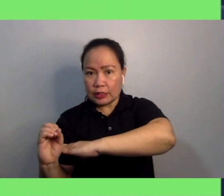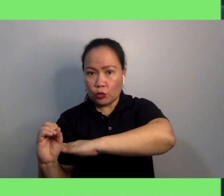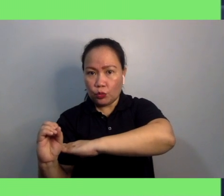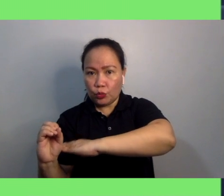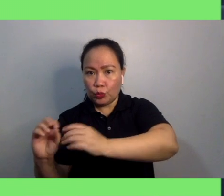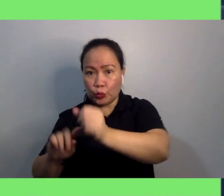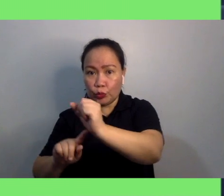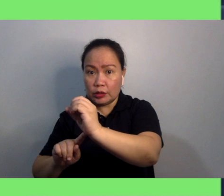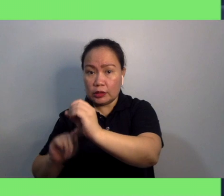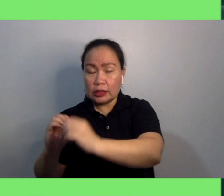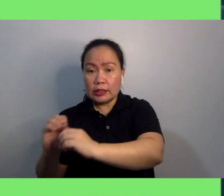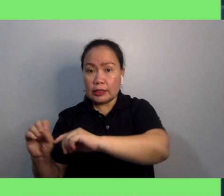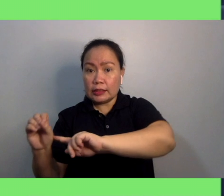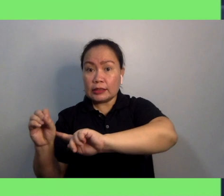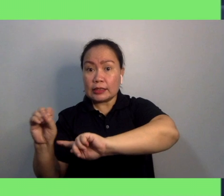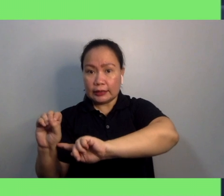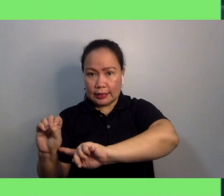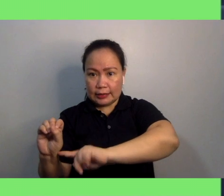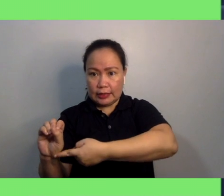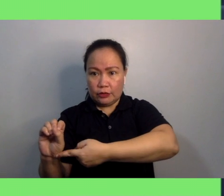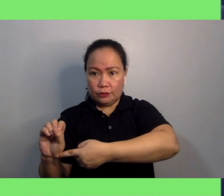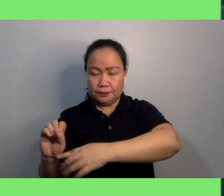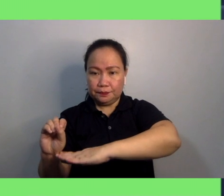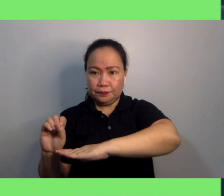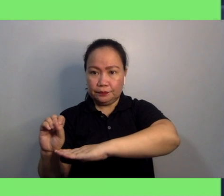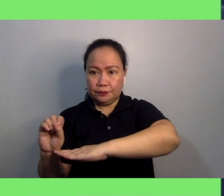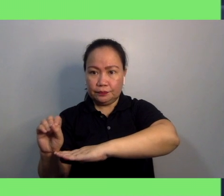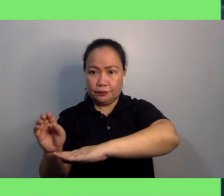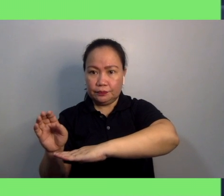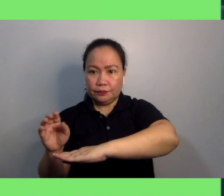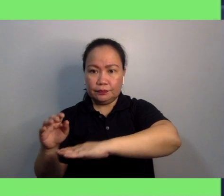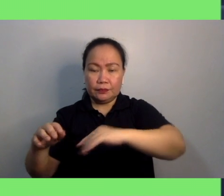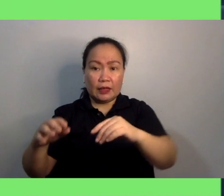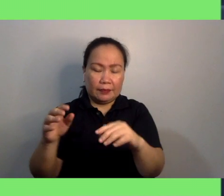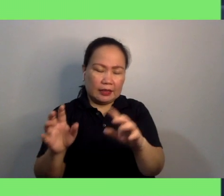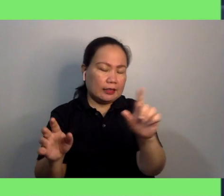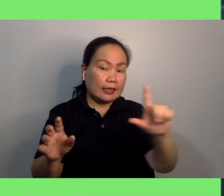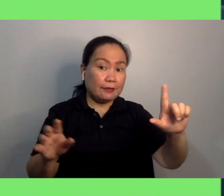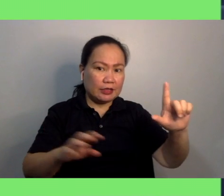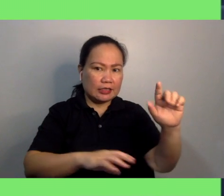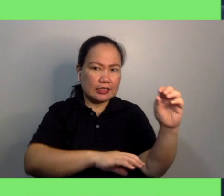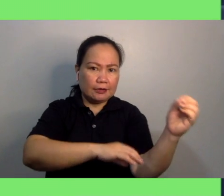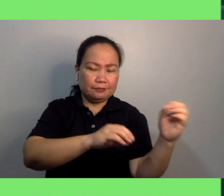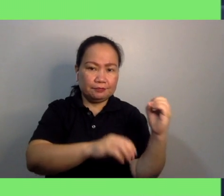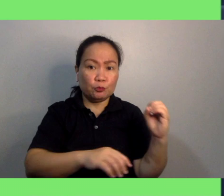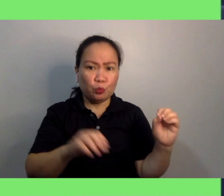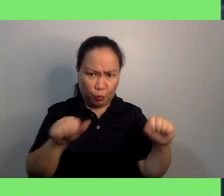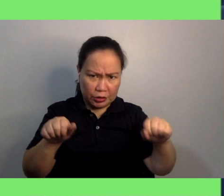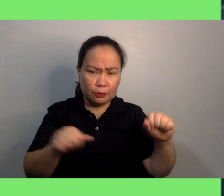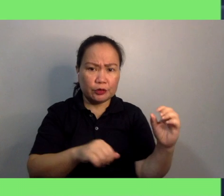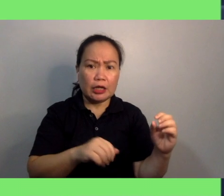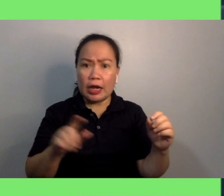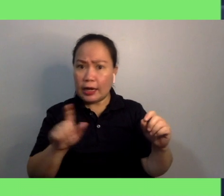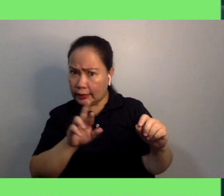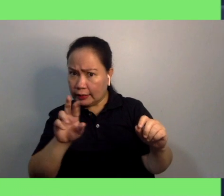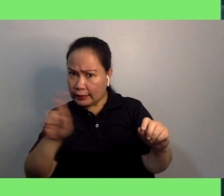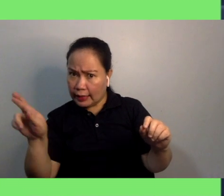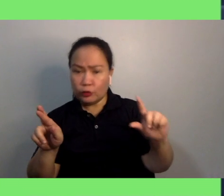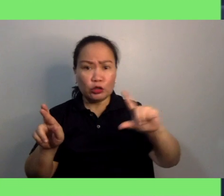So, dito we have 125 degrees. Tapat natin ito. make sure na naka-align po ang